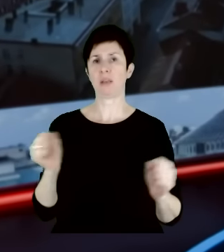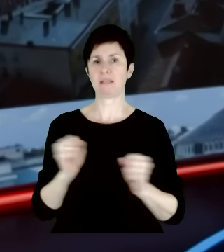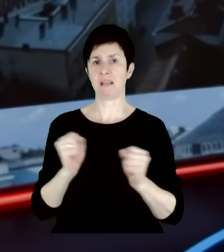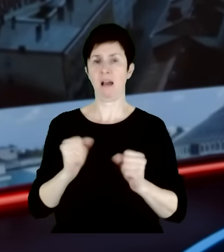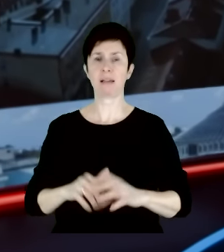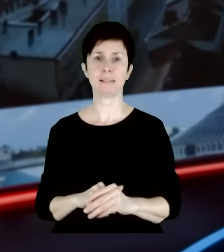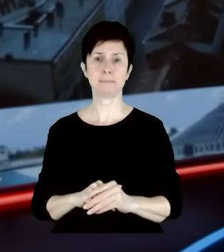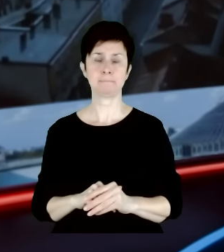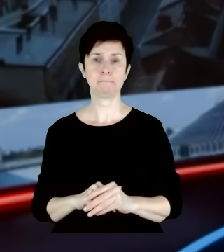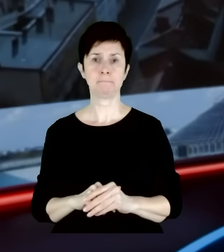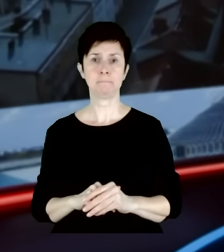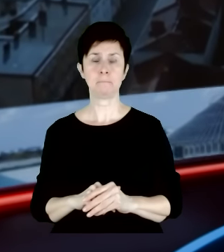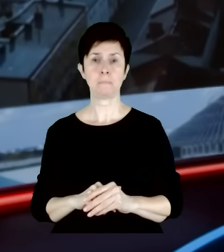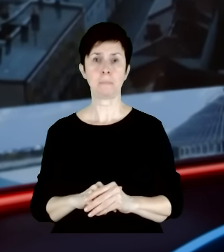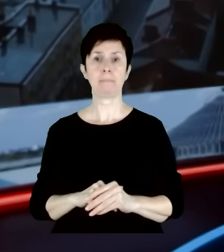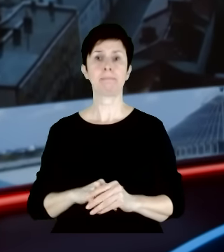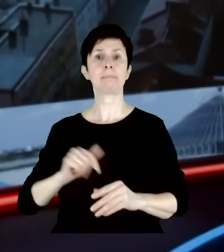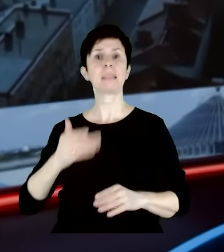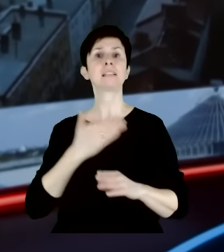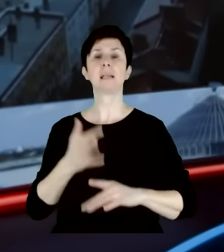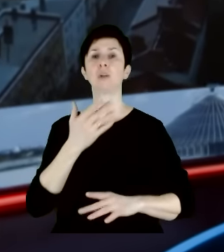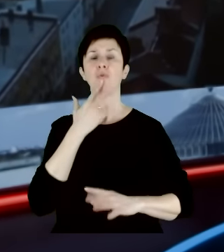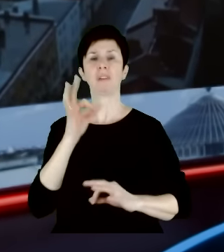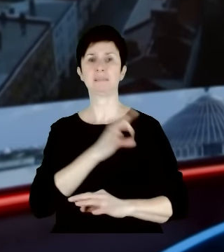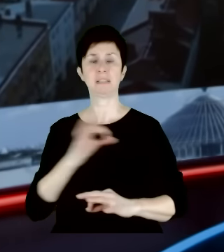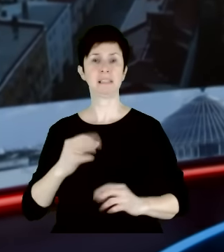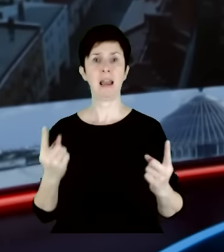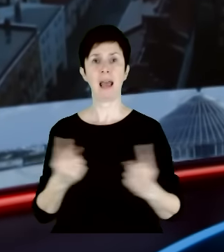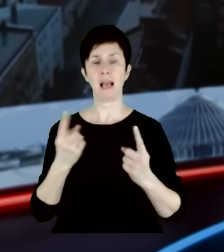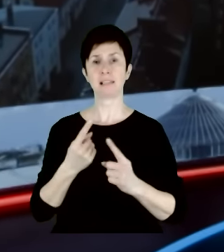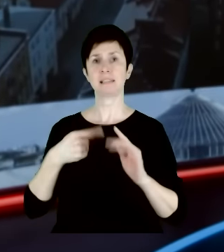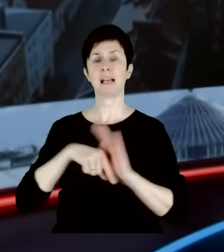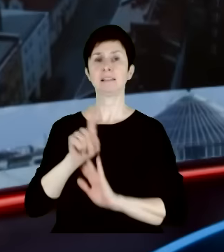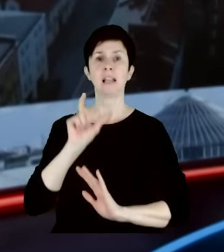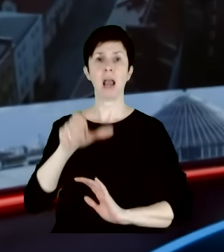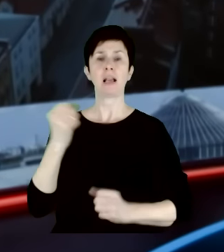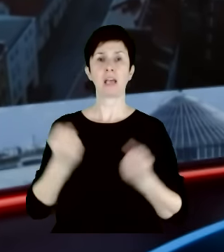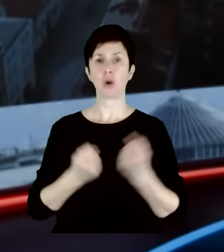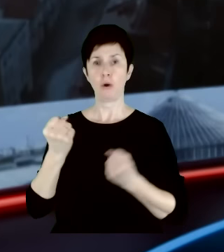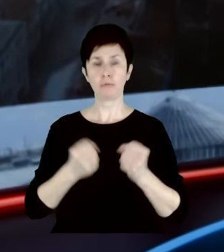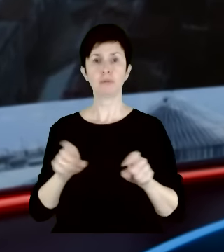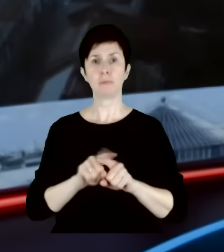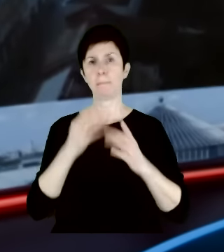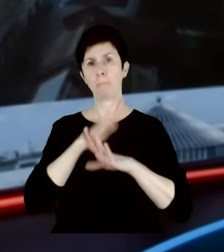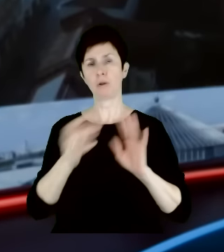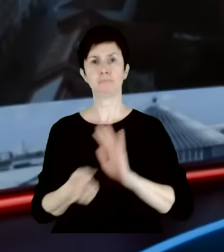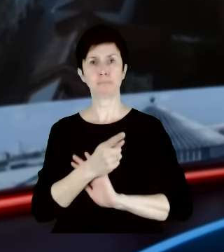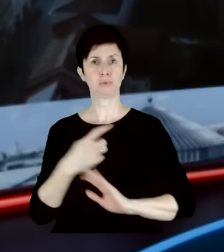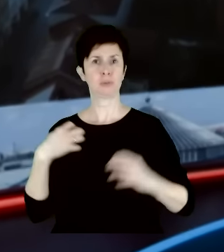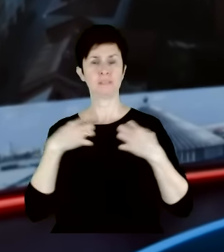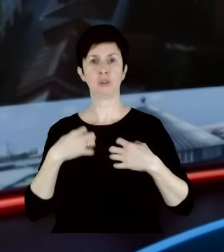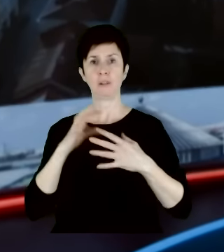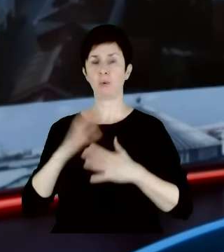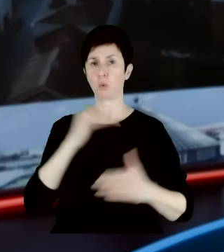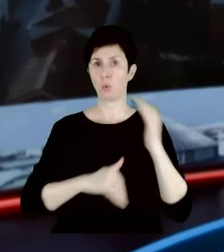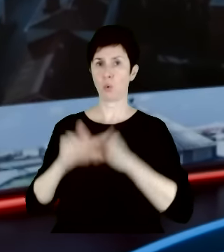Kierownice. W Ekspresie Republiki powiemy o specjalnej akcji skierowanej do użytkowników dróg. Pokażemy także nietypowe górskie zwierzęta. W Tatrach zadomowiły